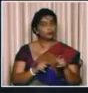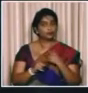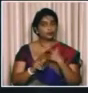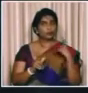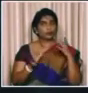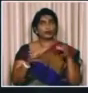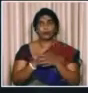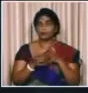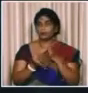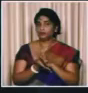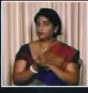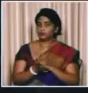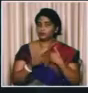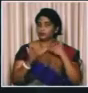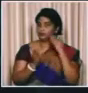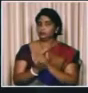රජමේන්තු සංවත්සරය සඳහා සීමා කරනවා